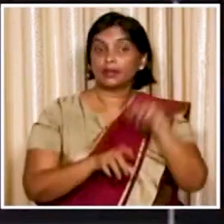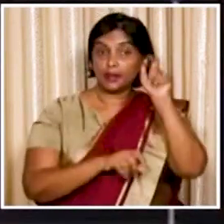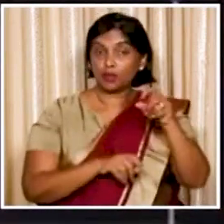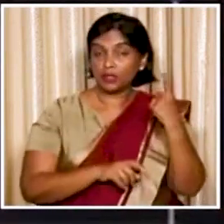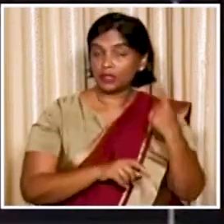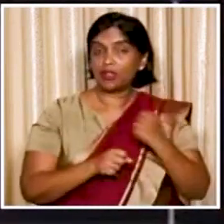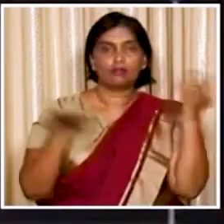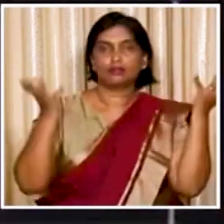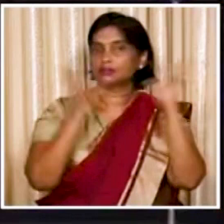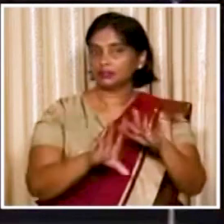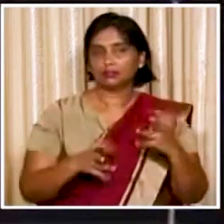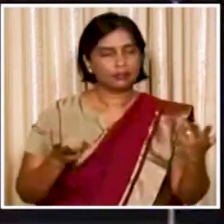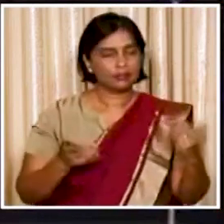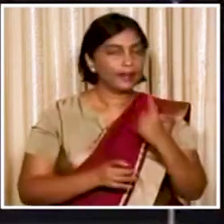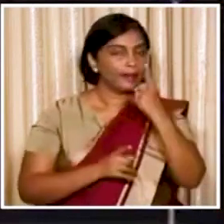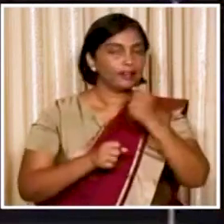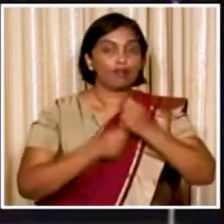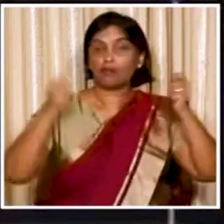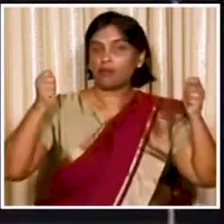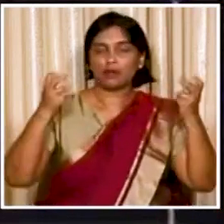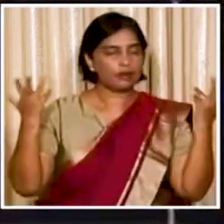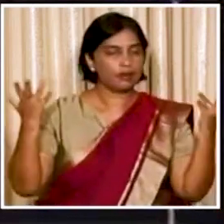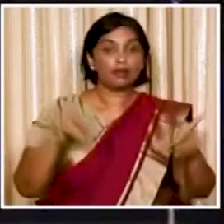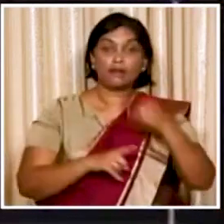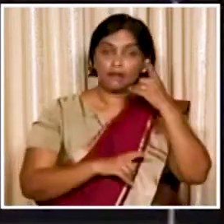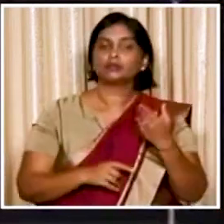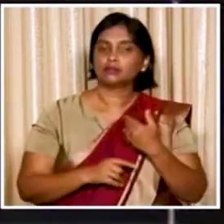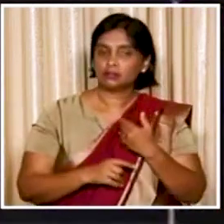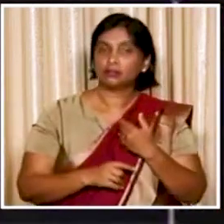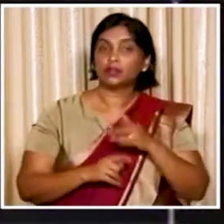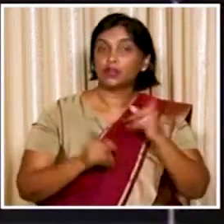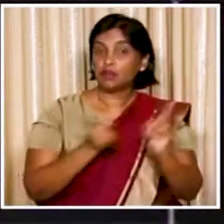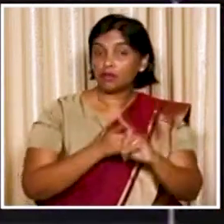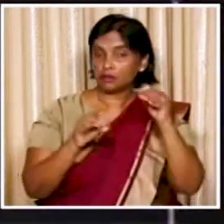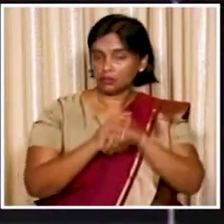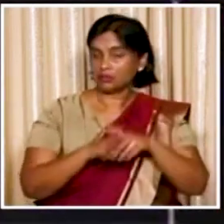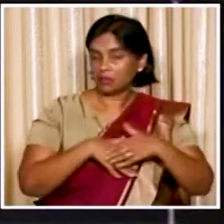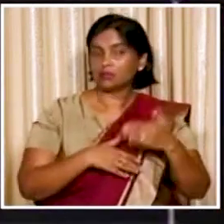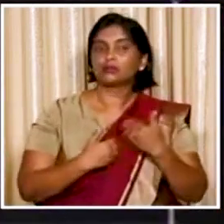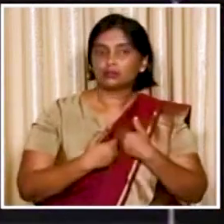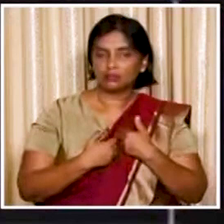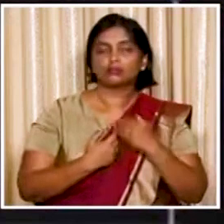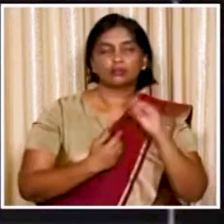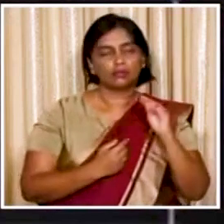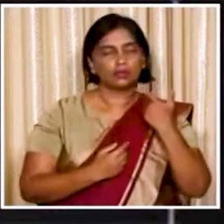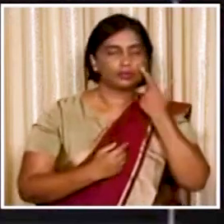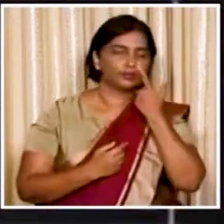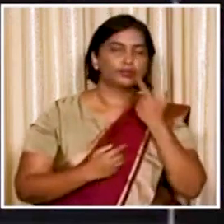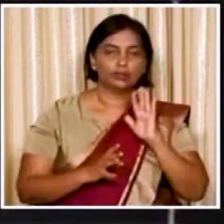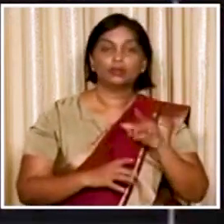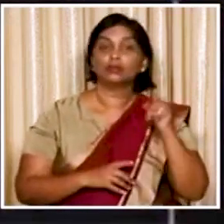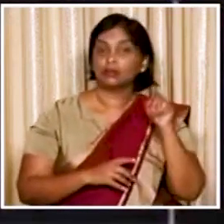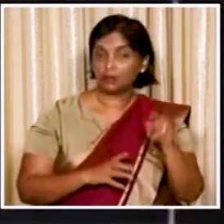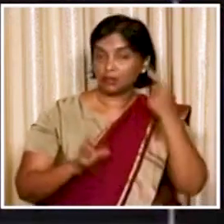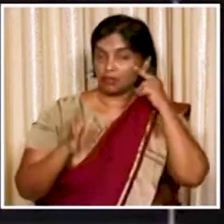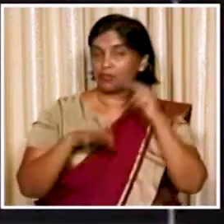එක්කෙනෙක්වත් ගෝල් ෆේස් එකට ගියේ නැහැ. එක්කෙනෙක්වත් බෝඩ් එකක් ඇල්ලුවේ නැහැ. අනේ ඒ ගැන අත වශයෙන්ම යුද්ධයේ හිටපු කෙනෙක් හැටියට මට යම්කිසි කනගාටුවක් තියෙනවා. අනේ